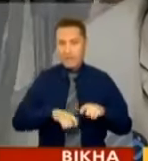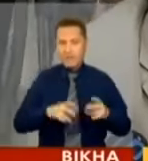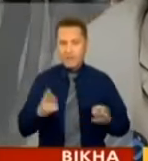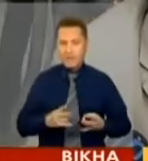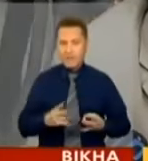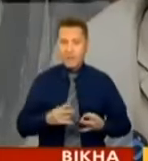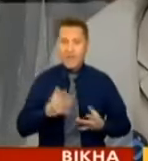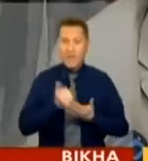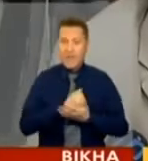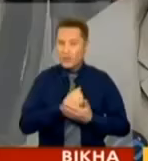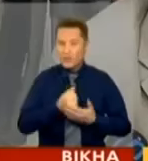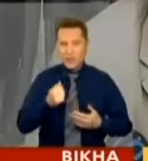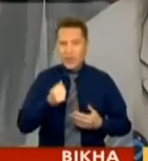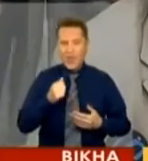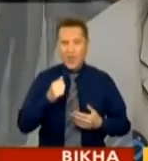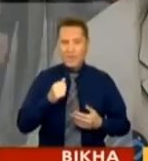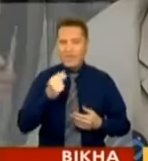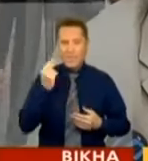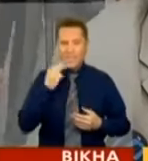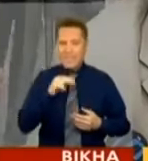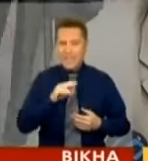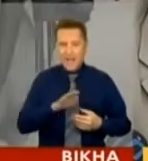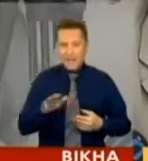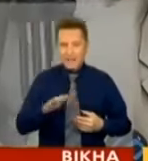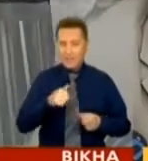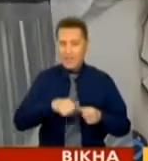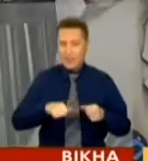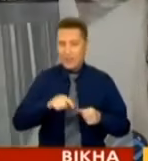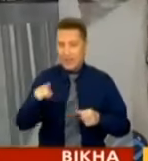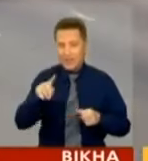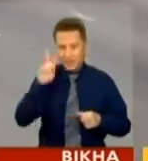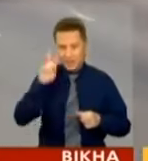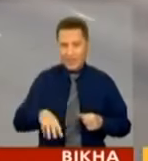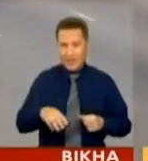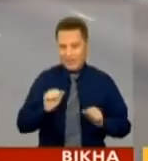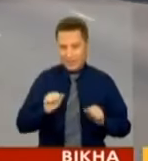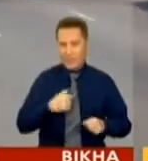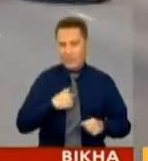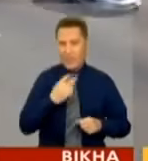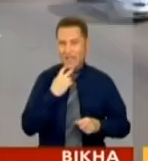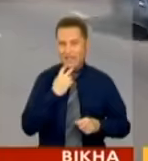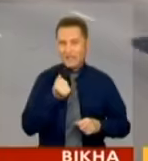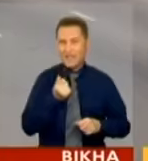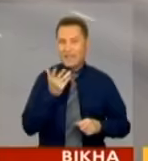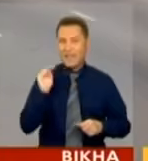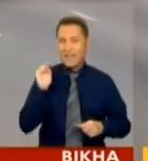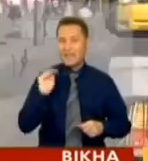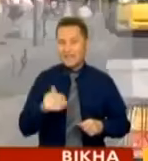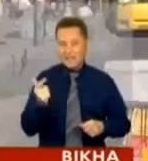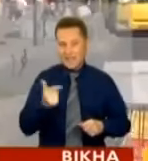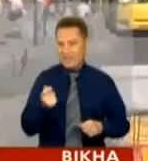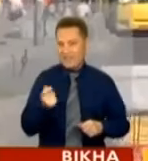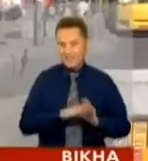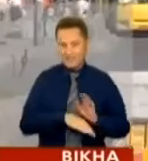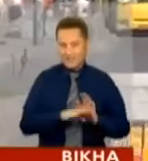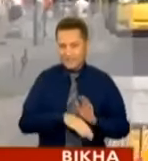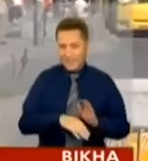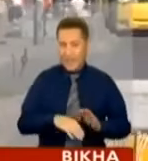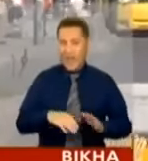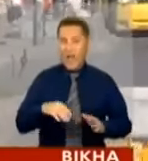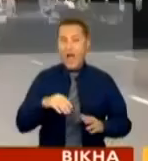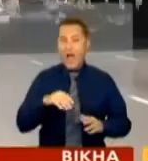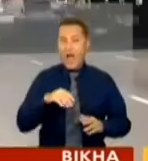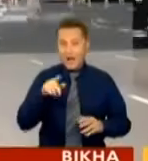заправку, їх штрафи мене можуть тільки насмішити. Кілька тисяч гривень штрафу – крапля в морі. Трейдери